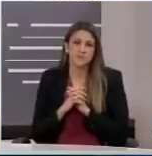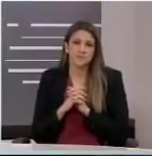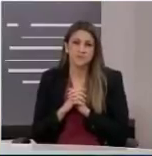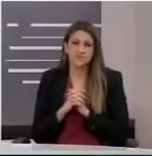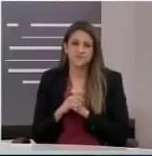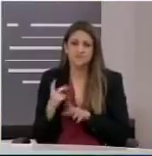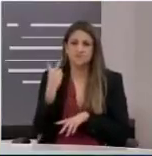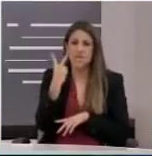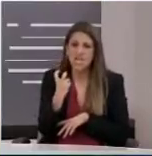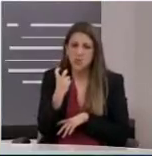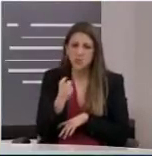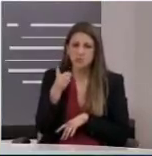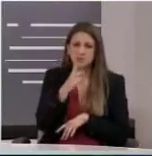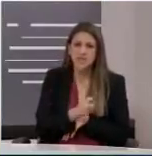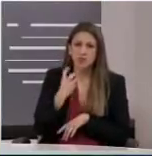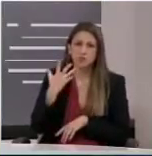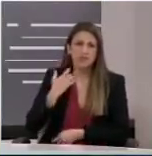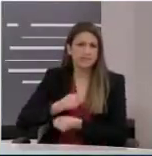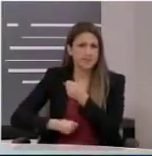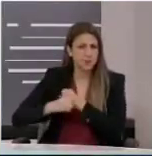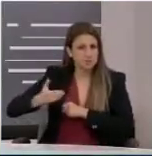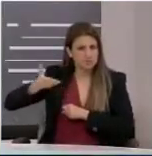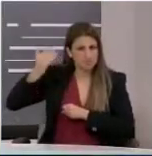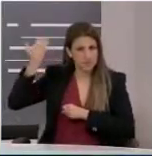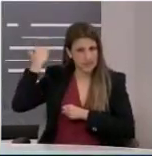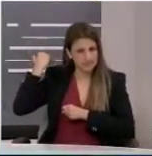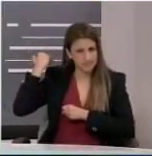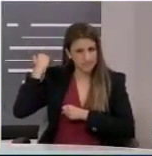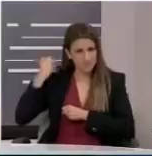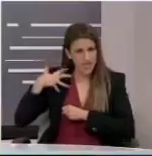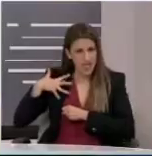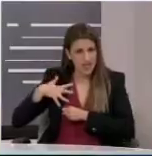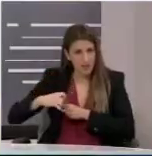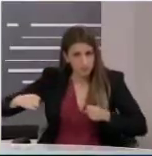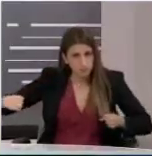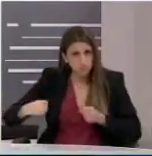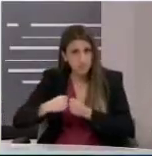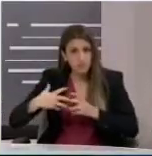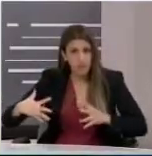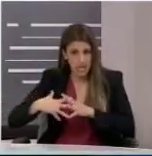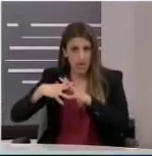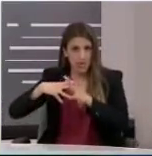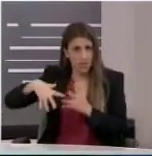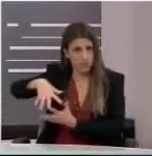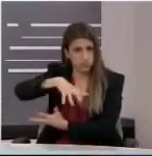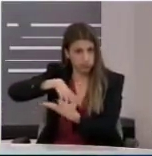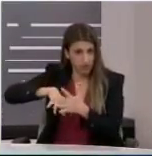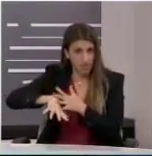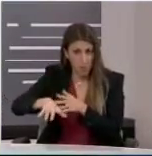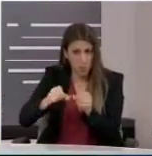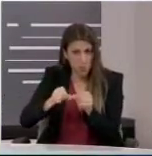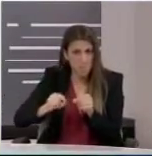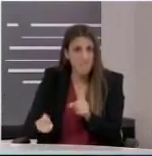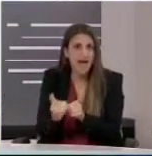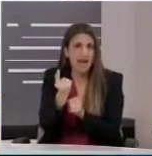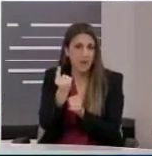από 20 και πλέον χρόνια είχαμε βρεθεί πολύ κοντά και σε μία σύραξη, ένα θερμό επεισόδιο.